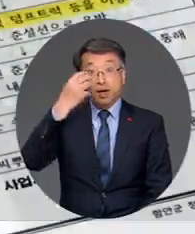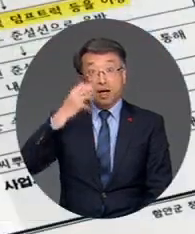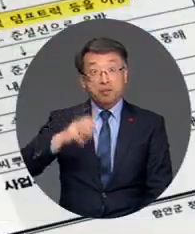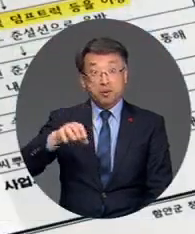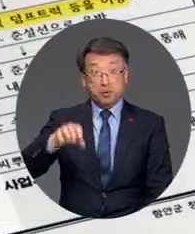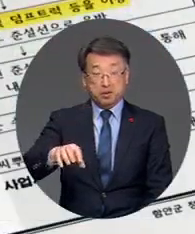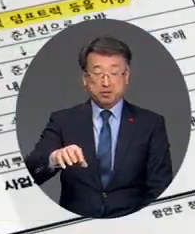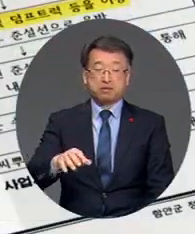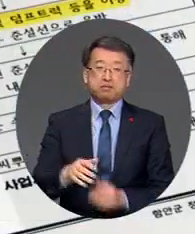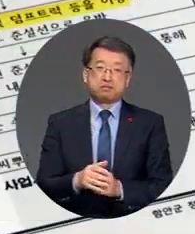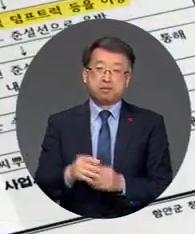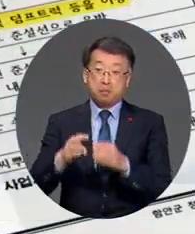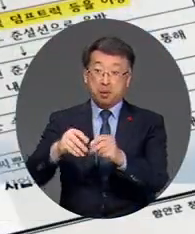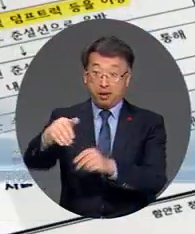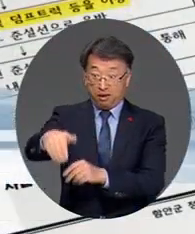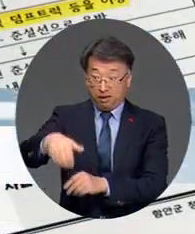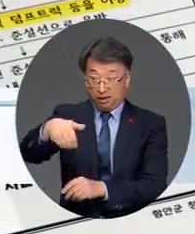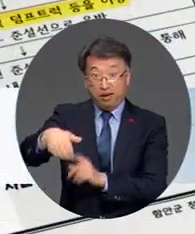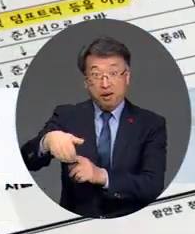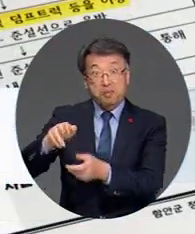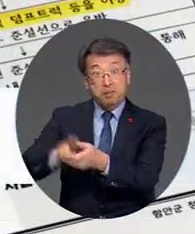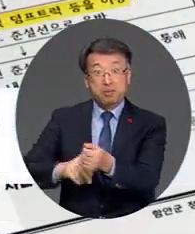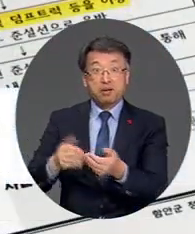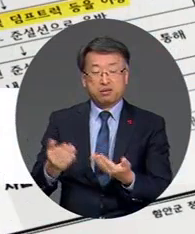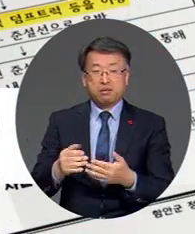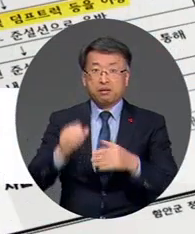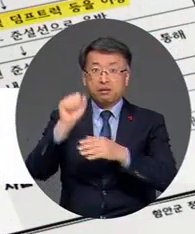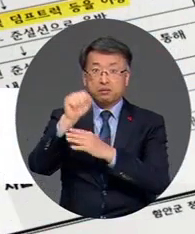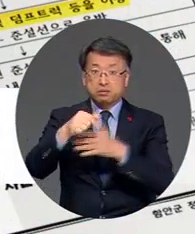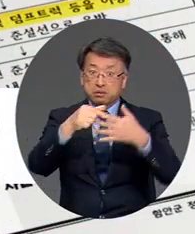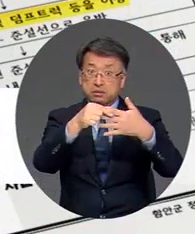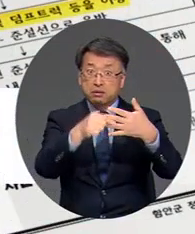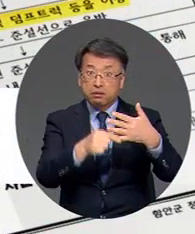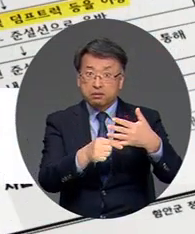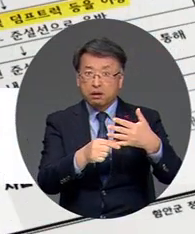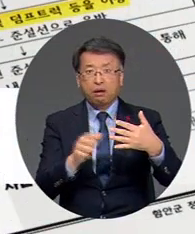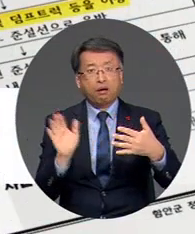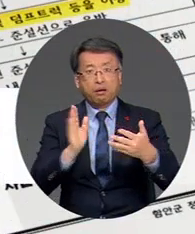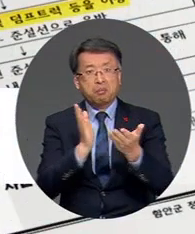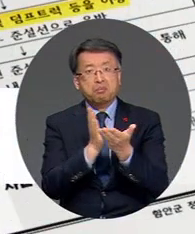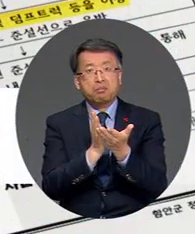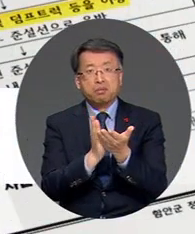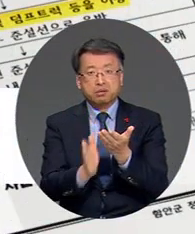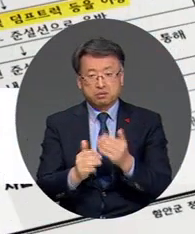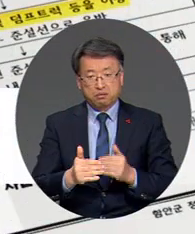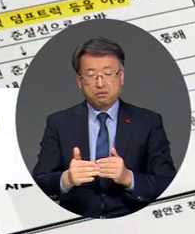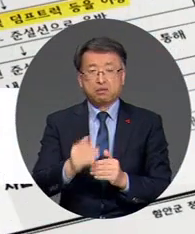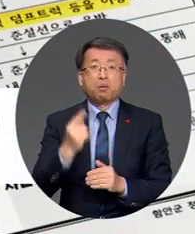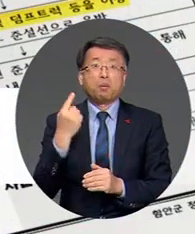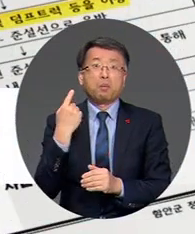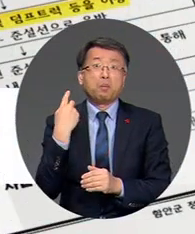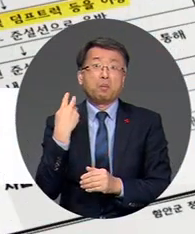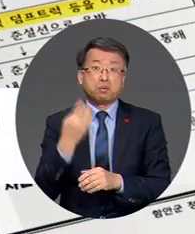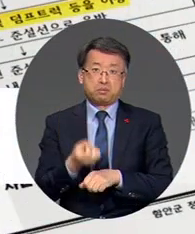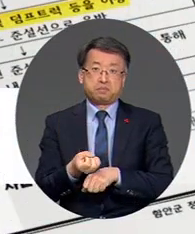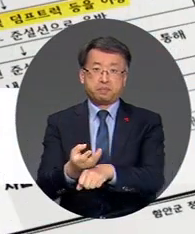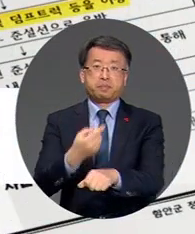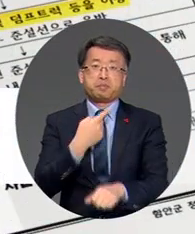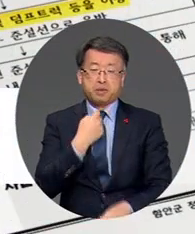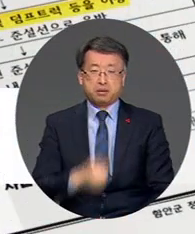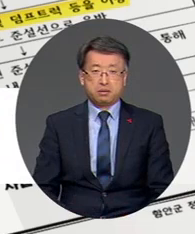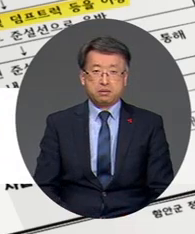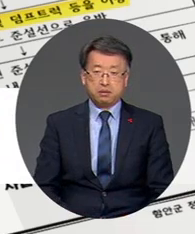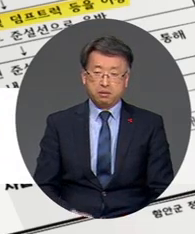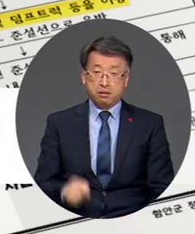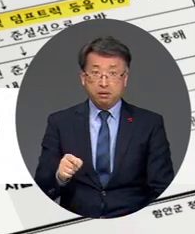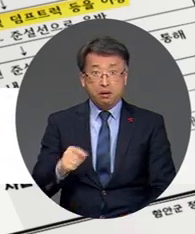함안군에서 진행되는 골재 채취 사업이 승인된 절차를 따르지 않고 있다는 보도를 전해드린 바 있는데요. 이렇게 절차를 따르지